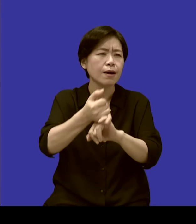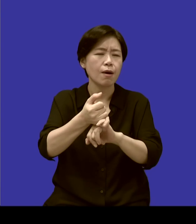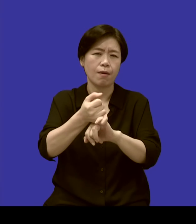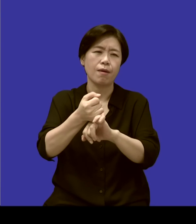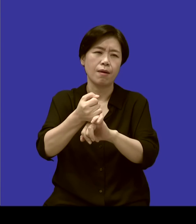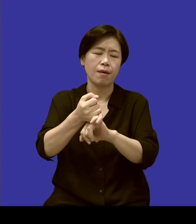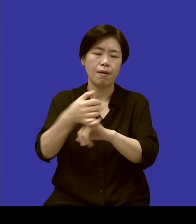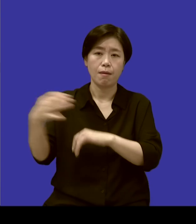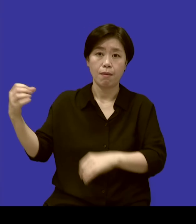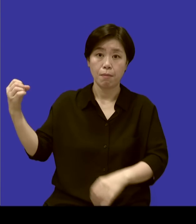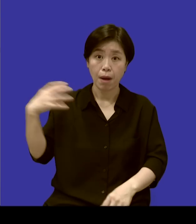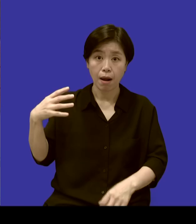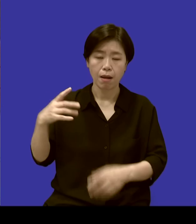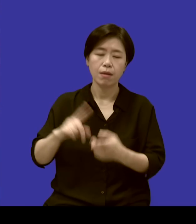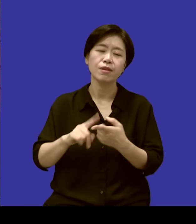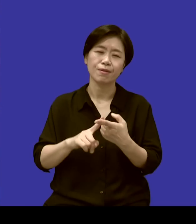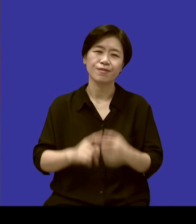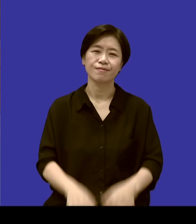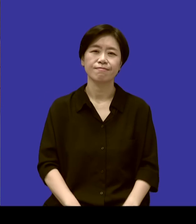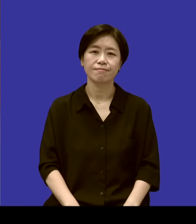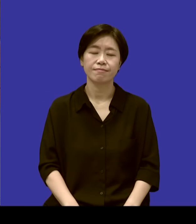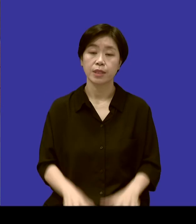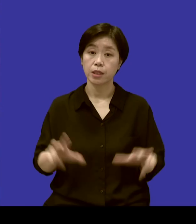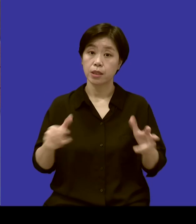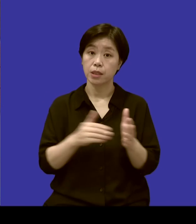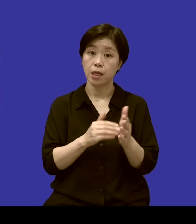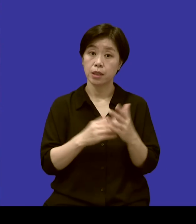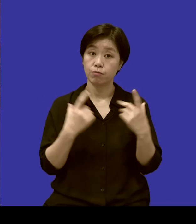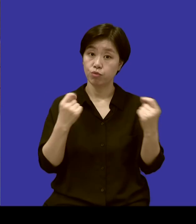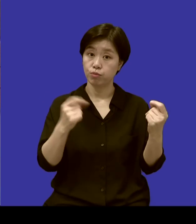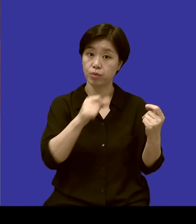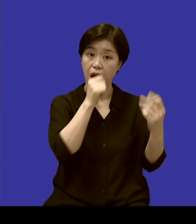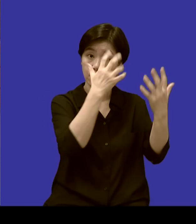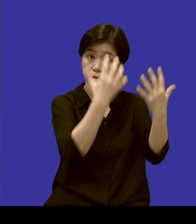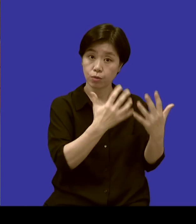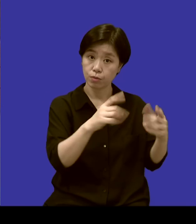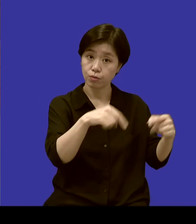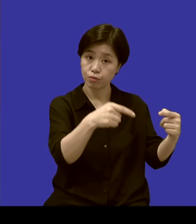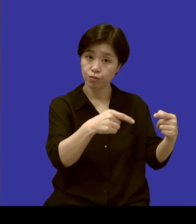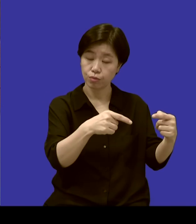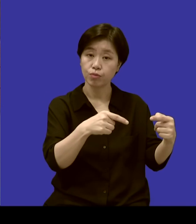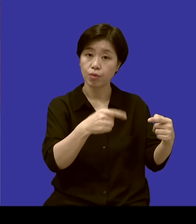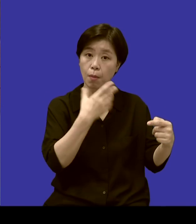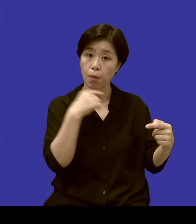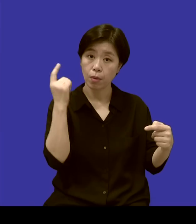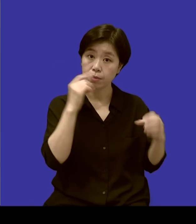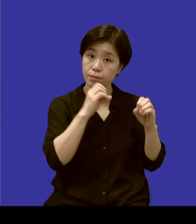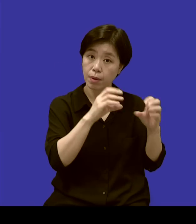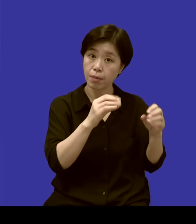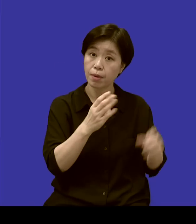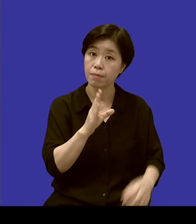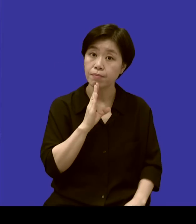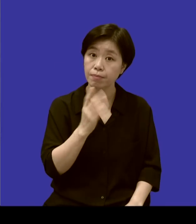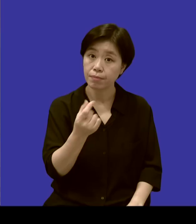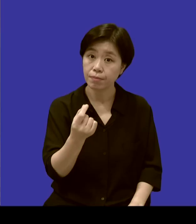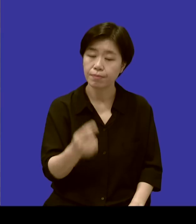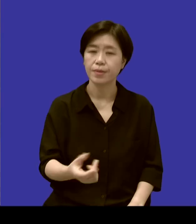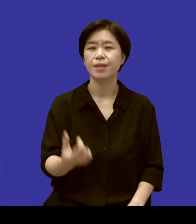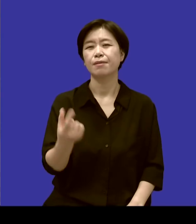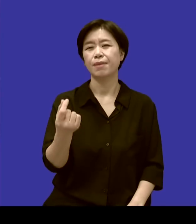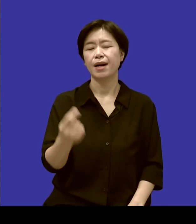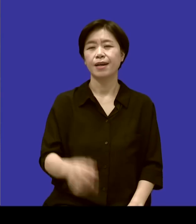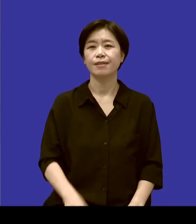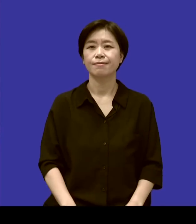됐죠. 그래서 지금까지도 그 교도소 사역 계속 하고 계신 거죠? 네, 그때부터 계속 하고 이제 한 5년 전부터 또